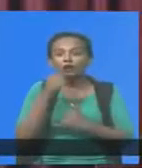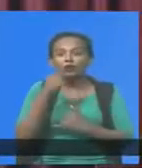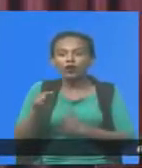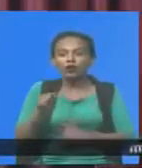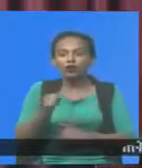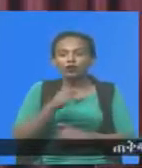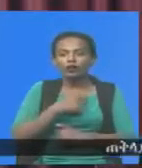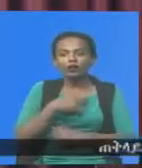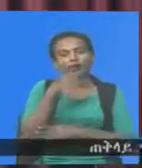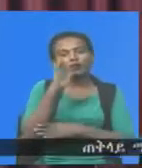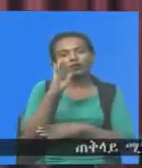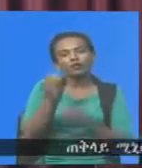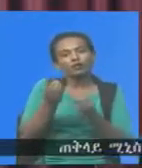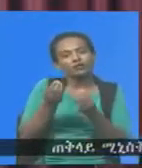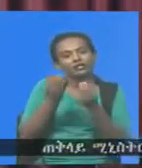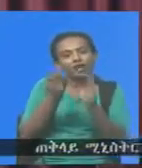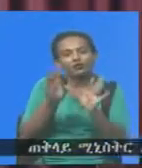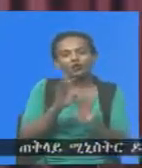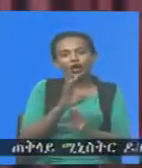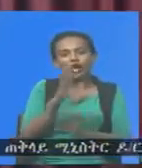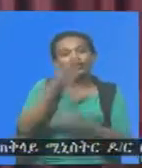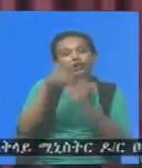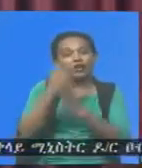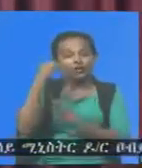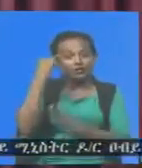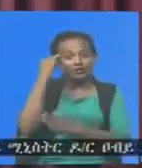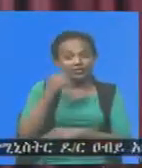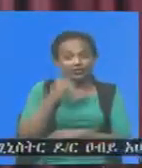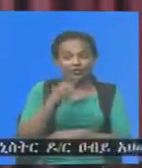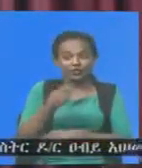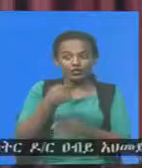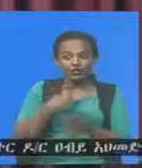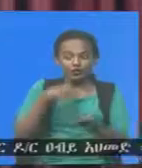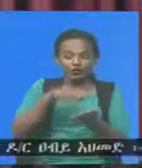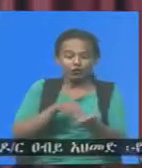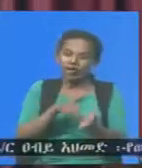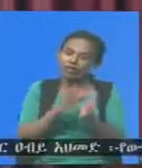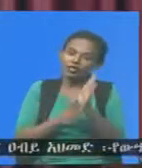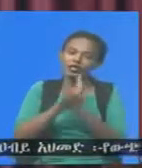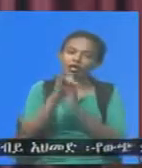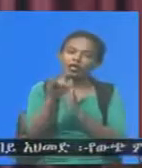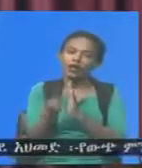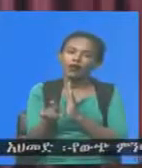እግዚአብሔር ይስጣችሁና ጠቅላይ ሚኒስትር ስትሉኝ እዚህ ቆሜ ይቅርታ ጠይቄያለሁ በዚህ ጉዳይ ላይ።